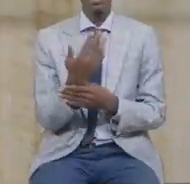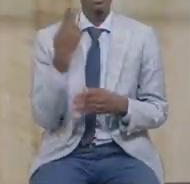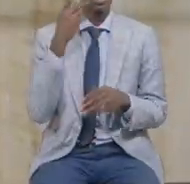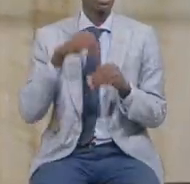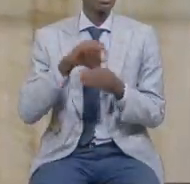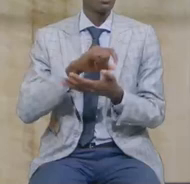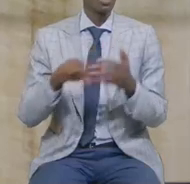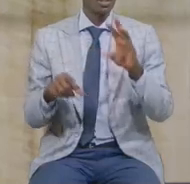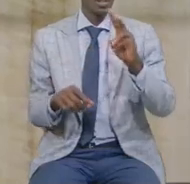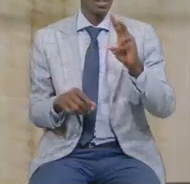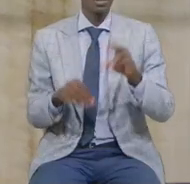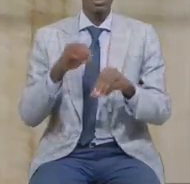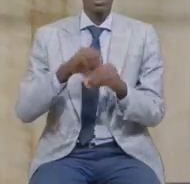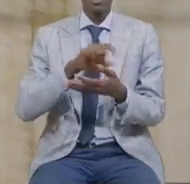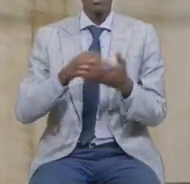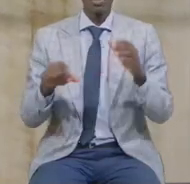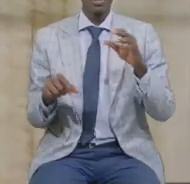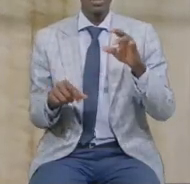16. 16 dit,